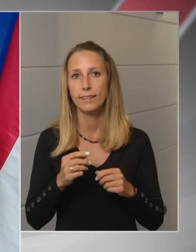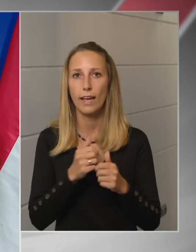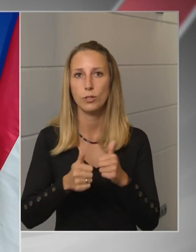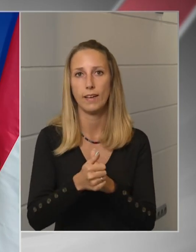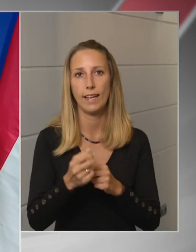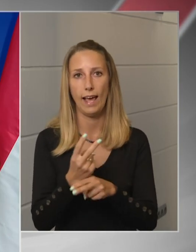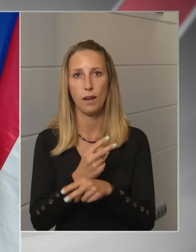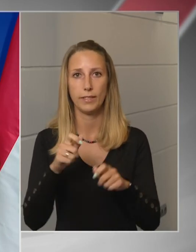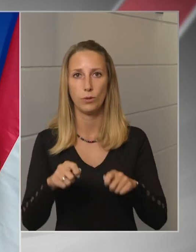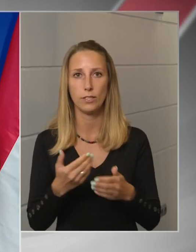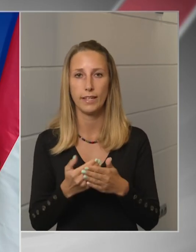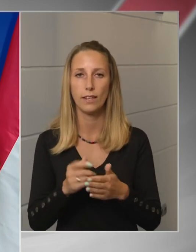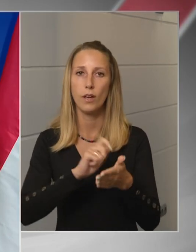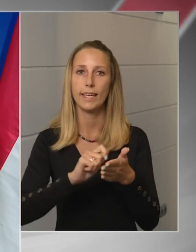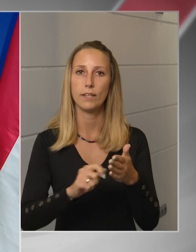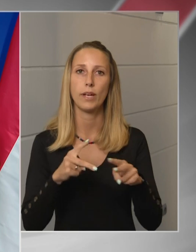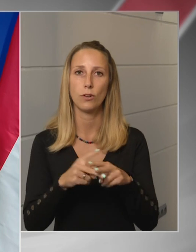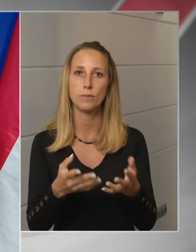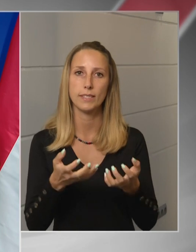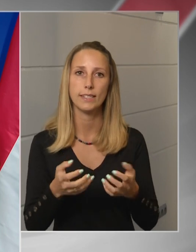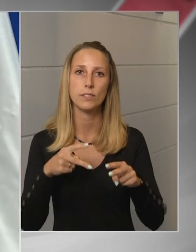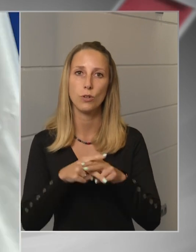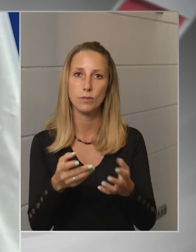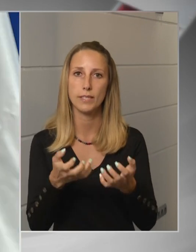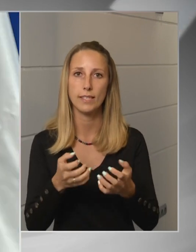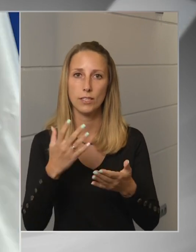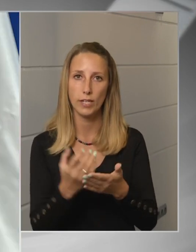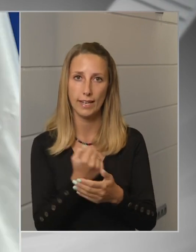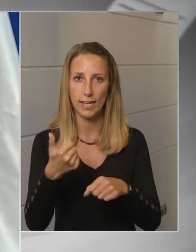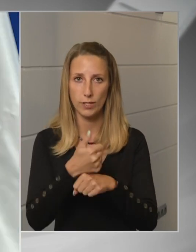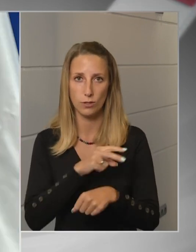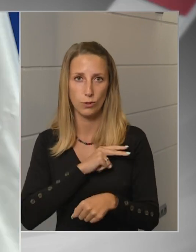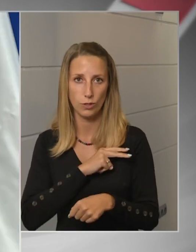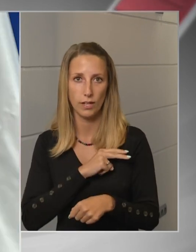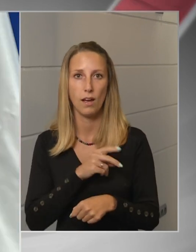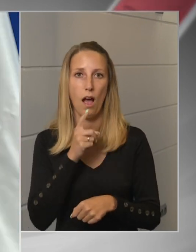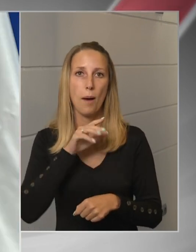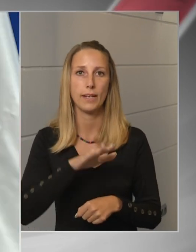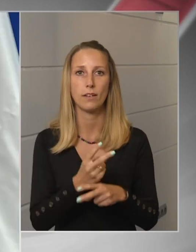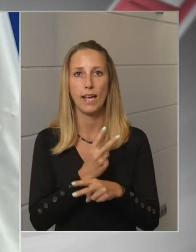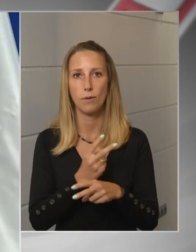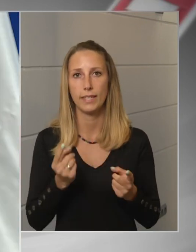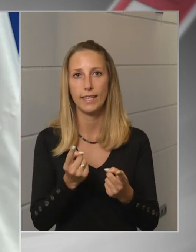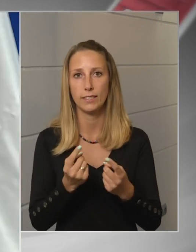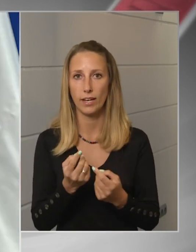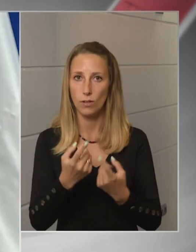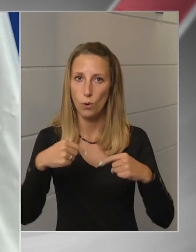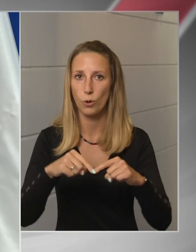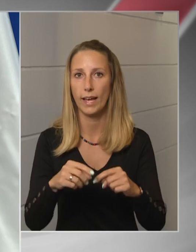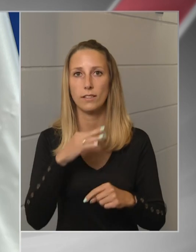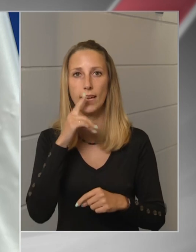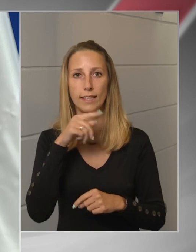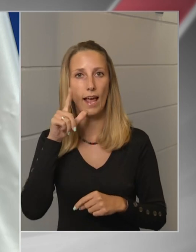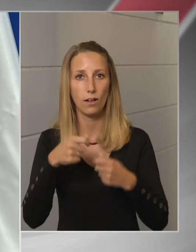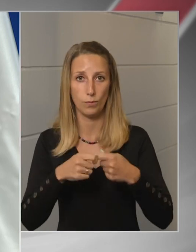állami döntés legyen, mi kírunk egy közbeszerzést, és a közbeszerzés nyertese az az ügynökség, amelyik az állami hirdetéseket önöknek, az RTL